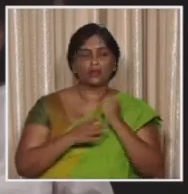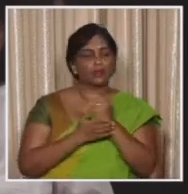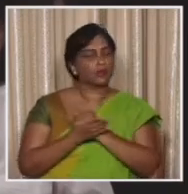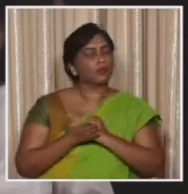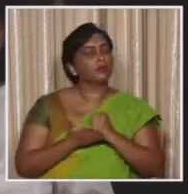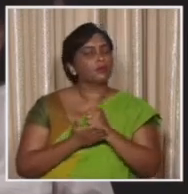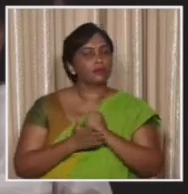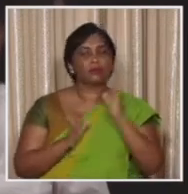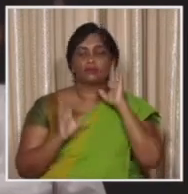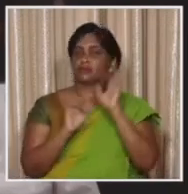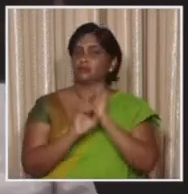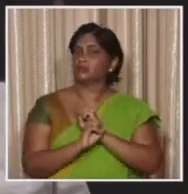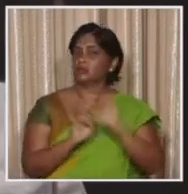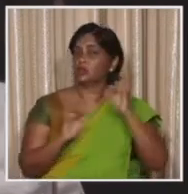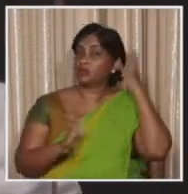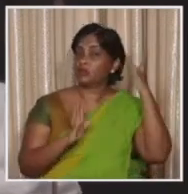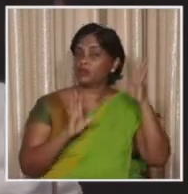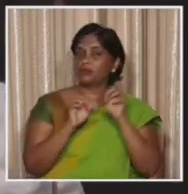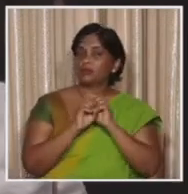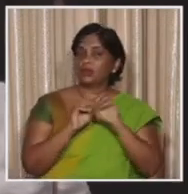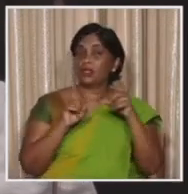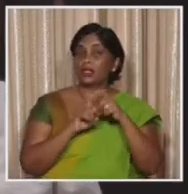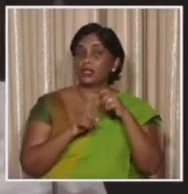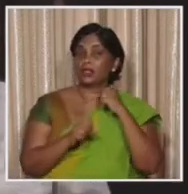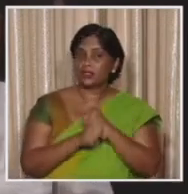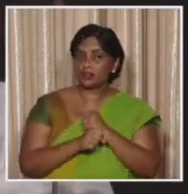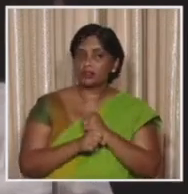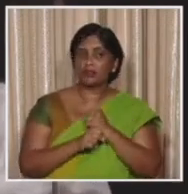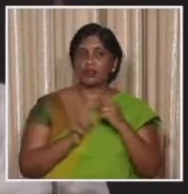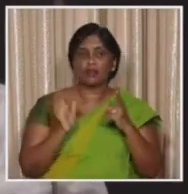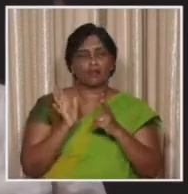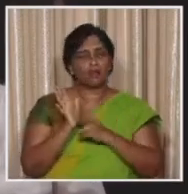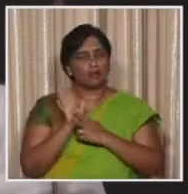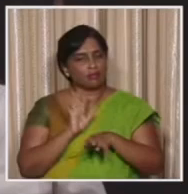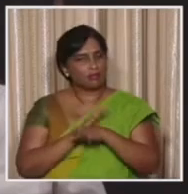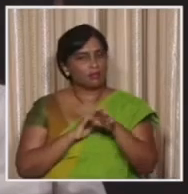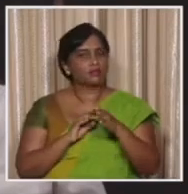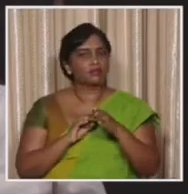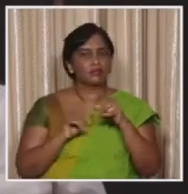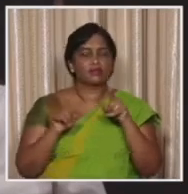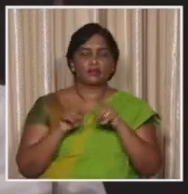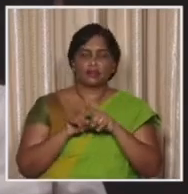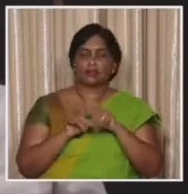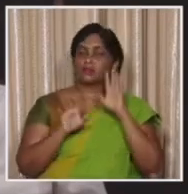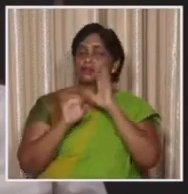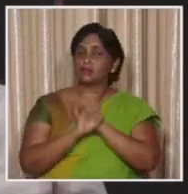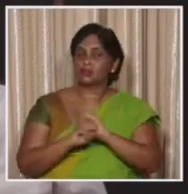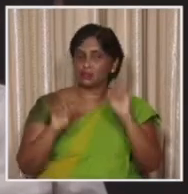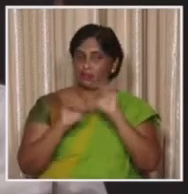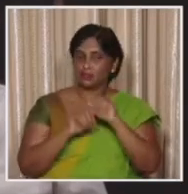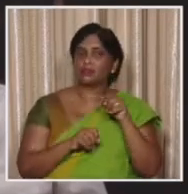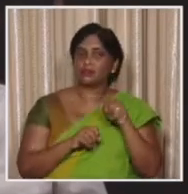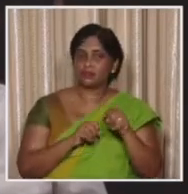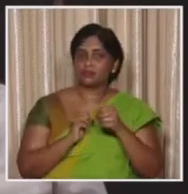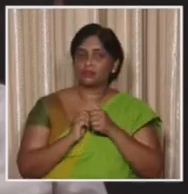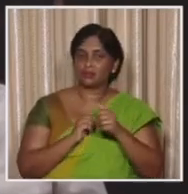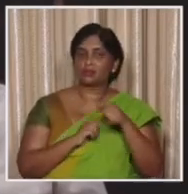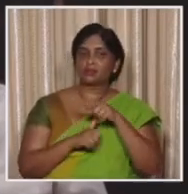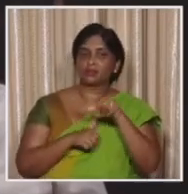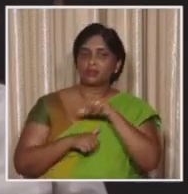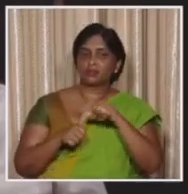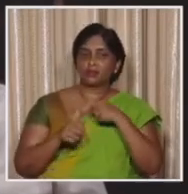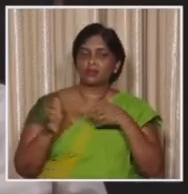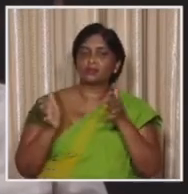සම්පූර්ණ කැම්පේන් එකක් ලෝකෙ වටේ ඩිජිටලි ග්‍රවුන්ඩ් බ්‍රෑන්ඩින් 360 ඩිග්‍රී කැම්පේන් එකක් ඔගිල්වි කියන ආයතනයත්